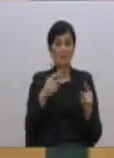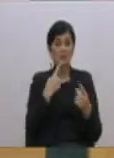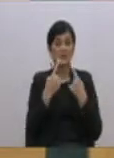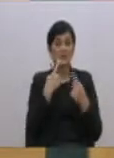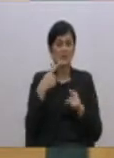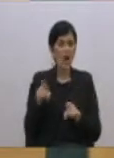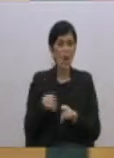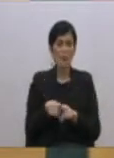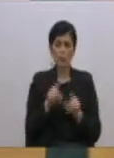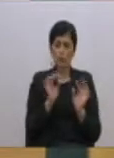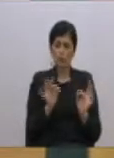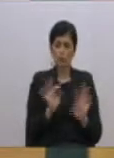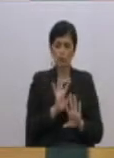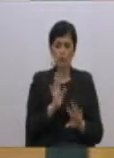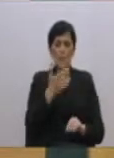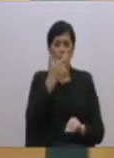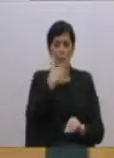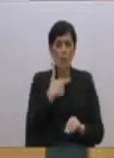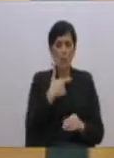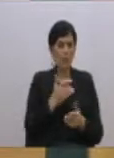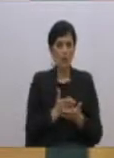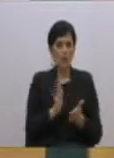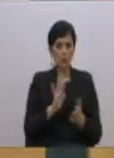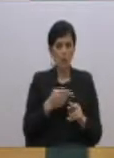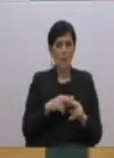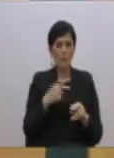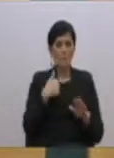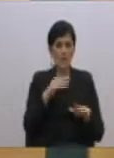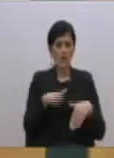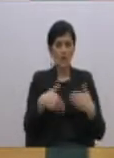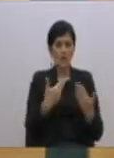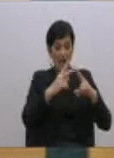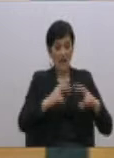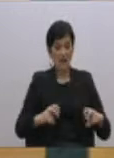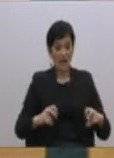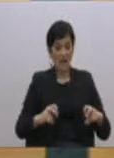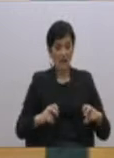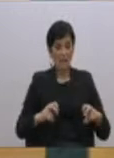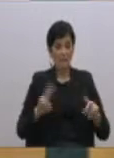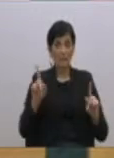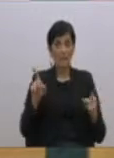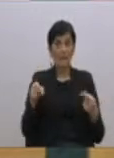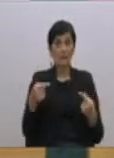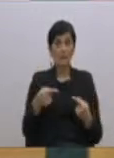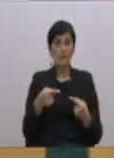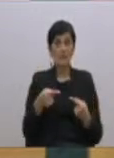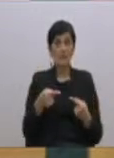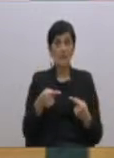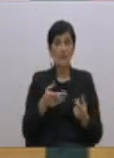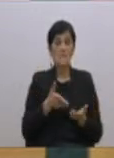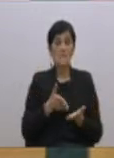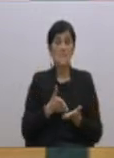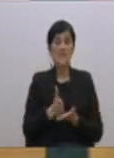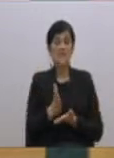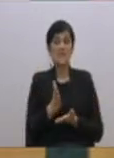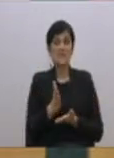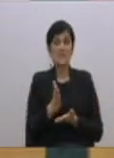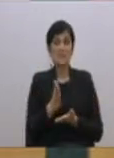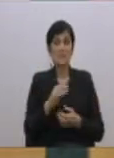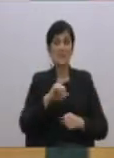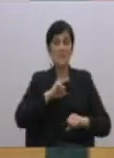ar arga, am terarist, ori de corectul, am tot mai ghirce de trom, am terminul, în așa, am misat, principii,